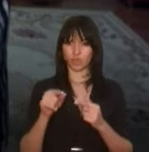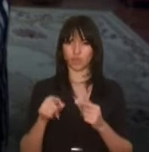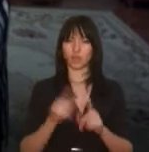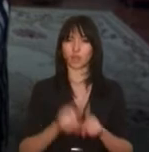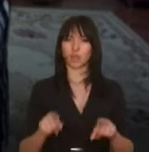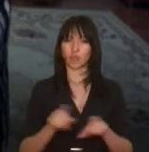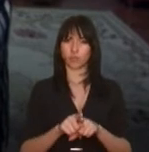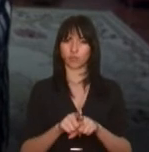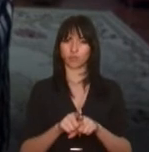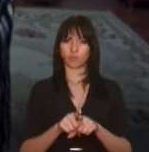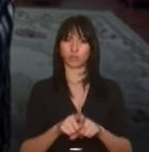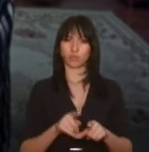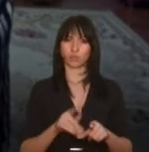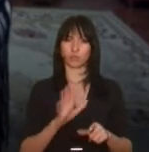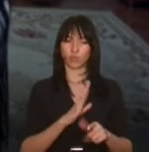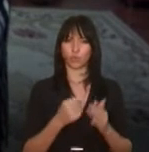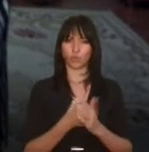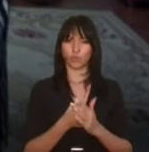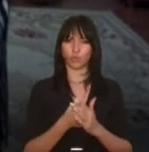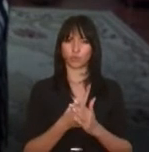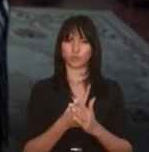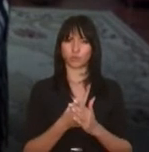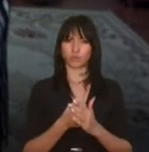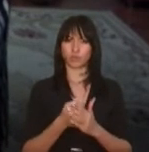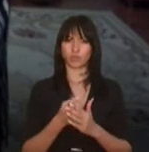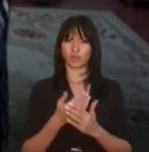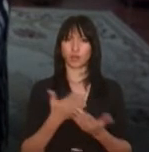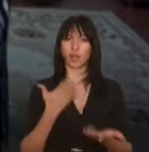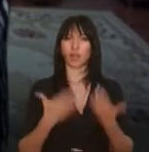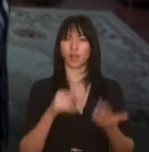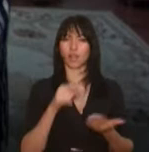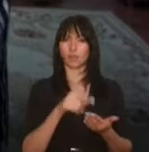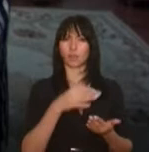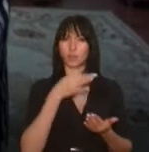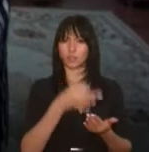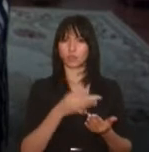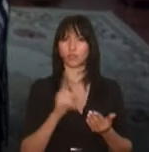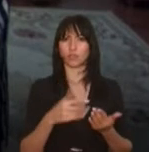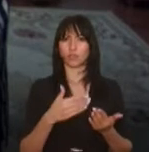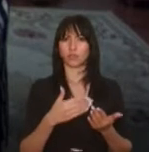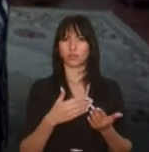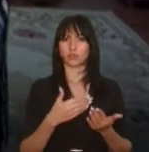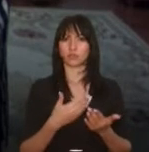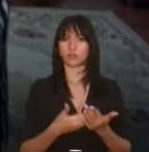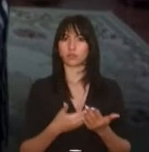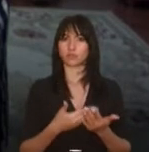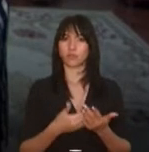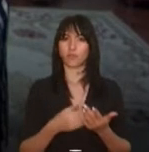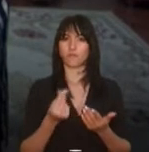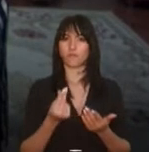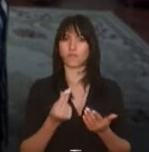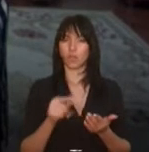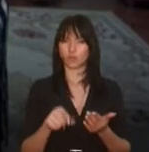про заняття фізкультурою. А крім того, ще дається одна форма, котра вже з